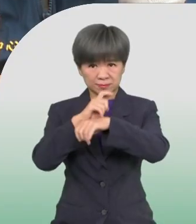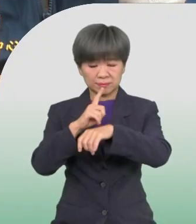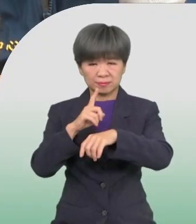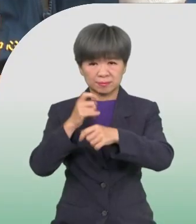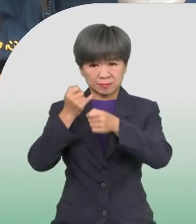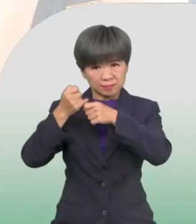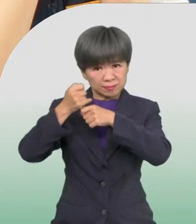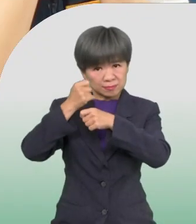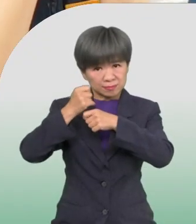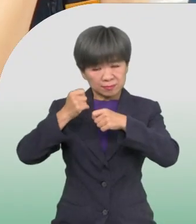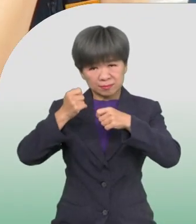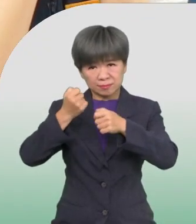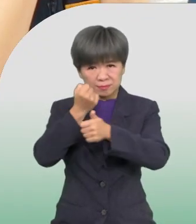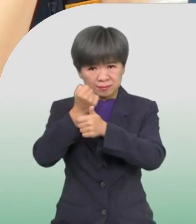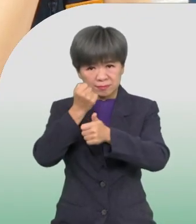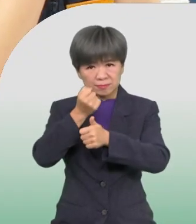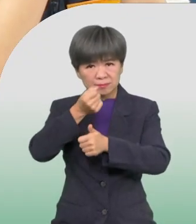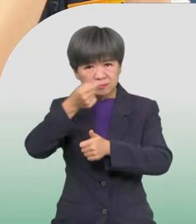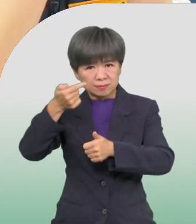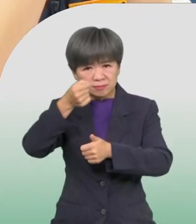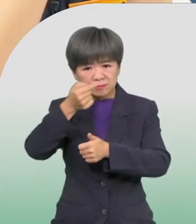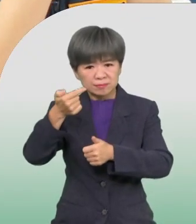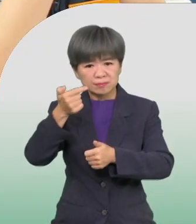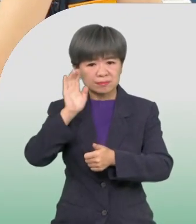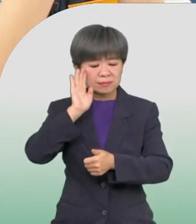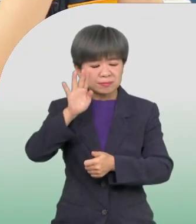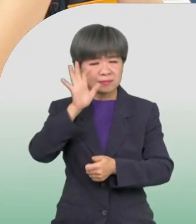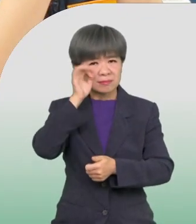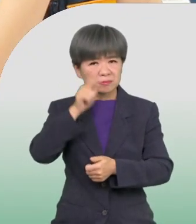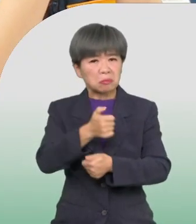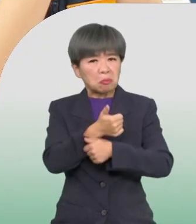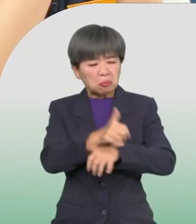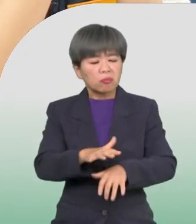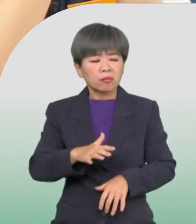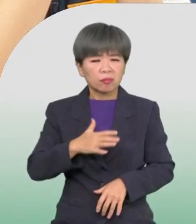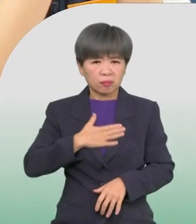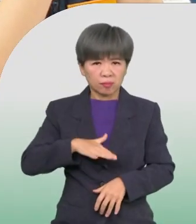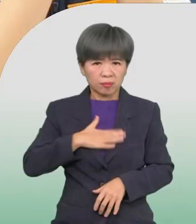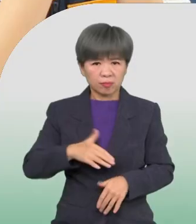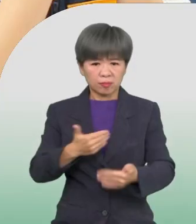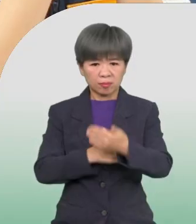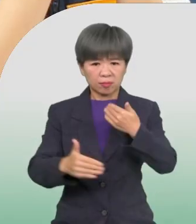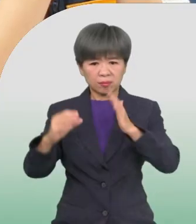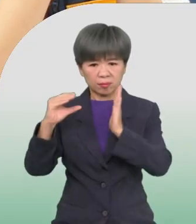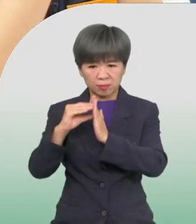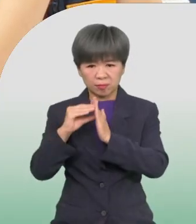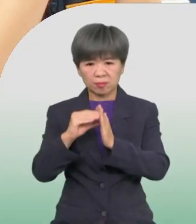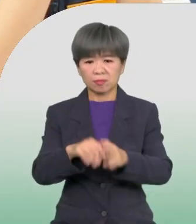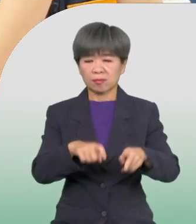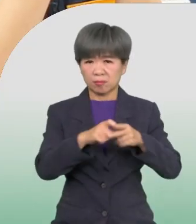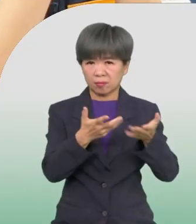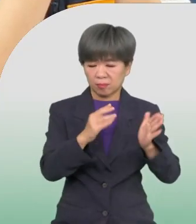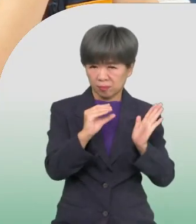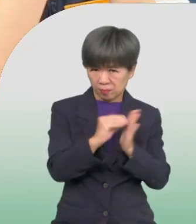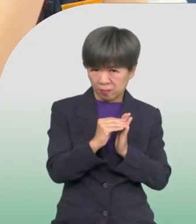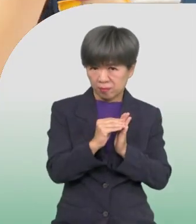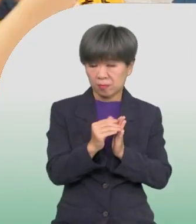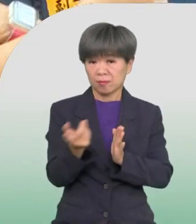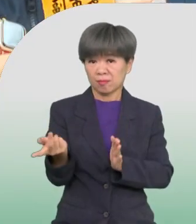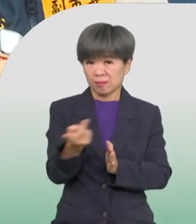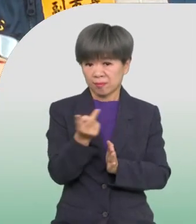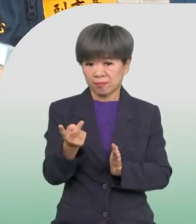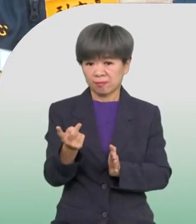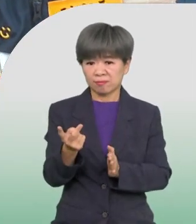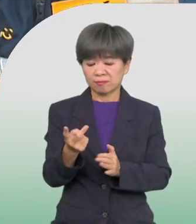描述的调整，未来我们当然会借由这次的经验，交通局跟公务局会